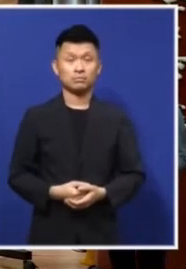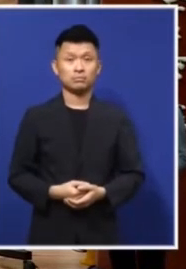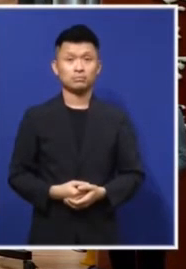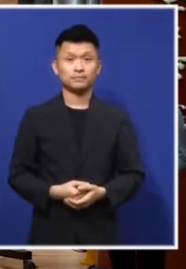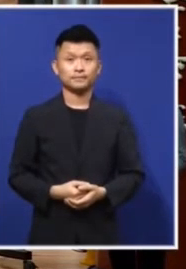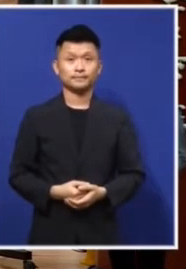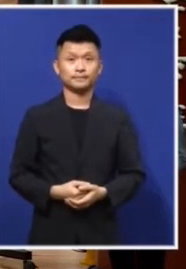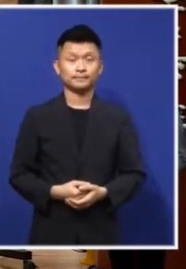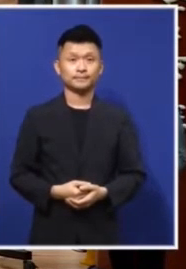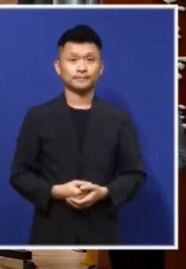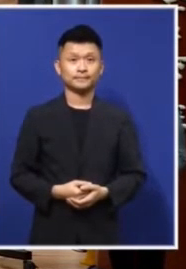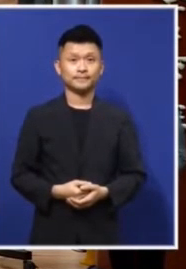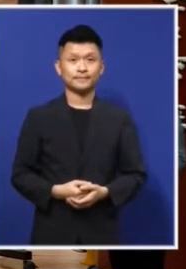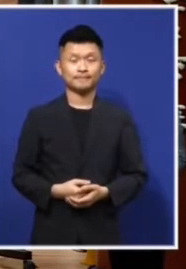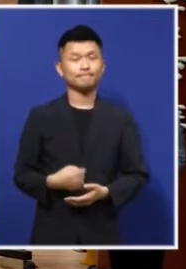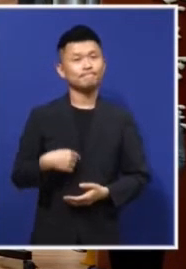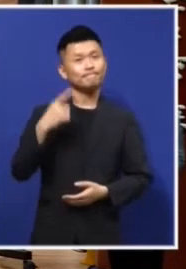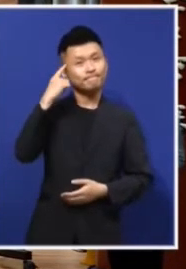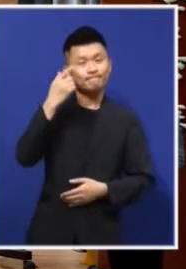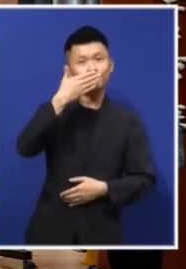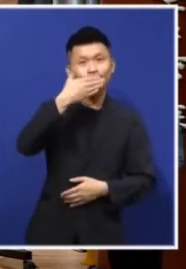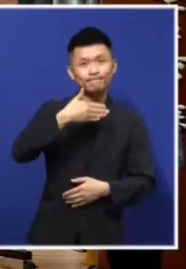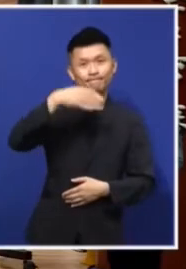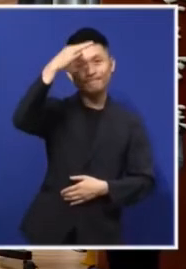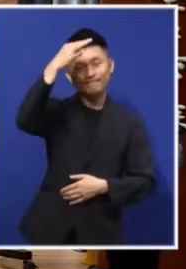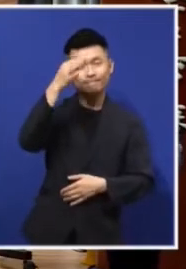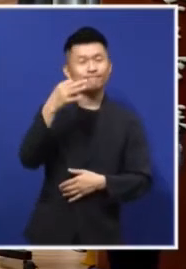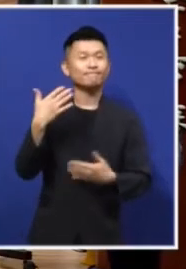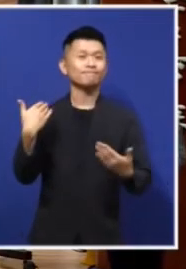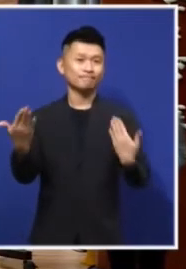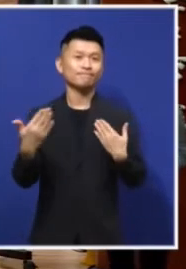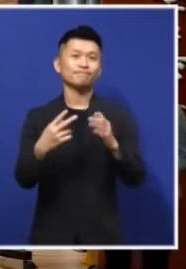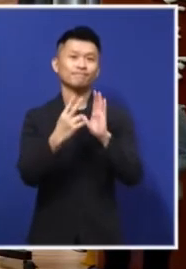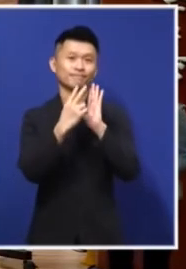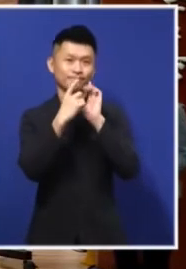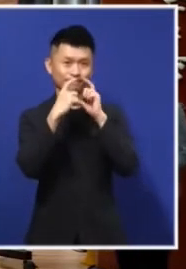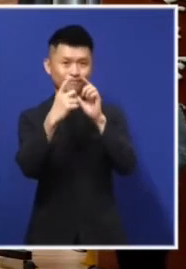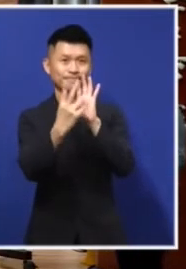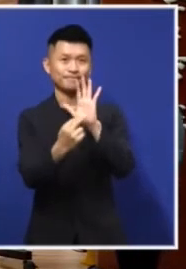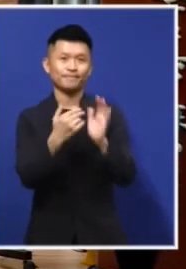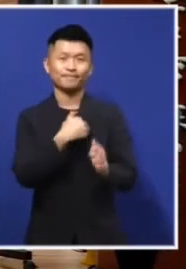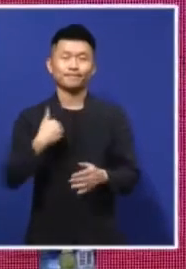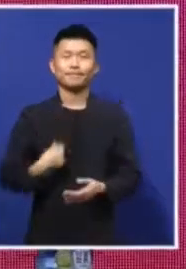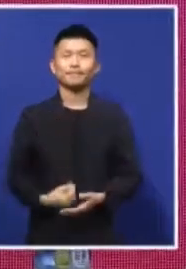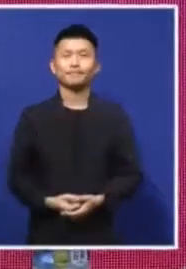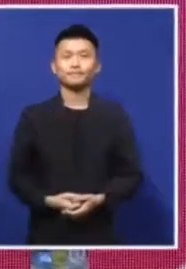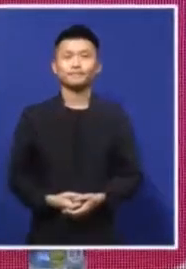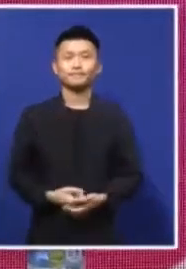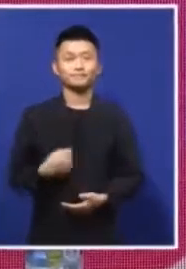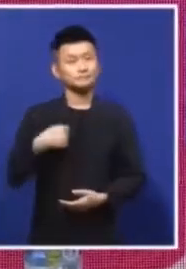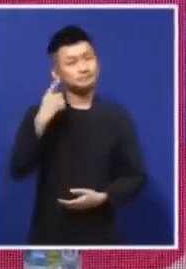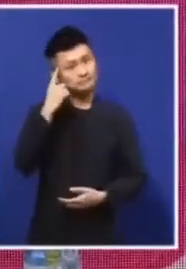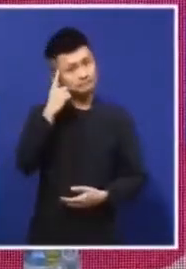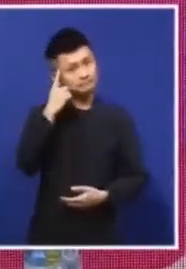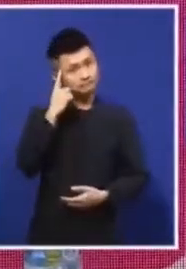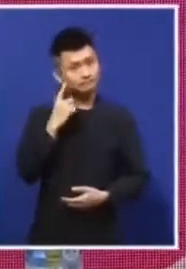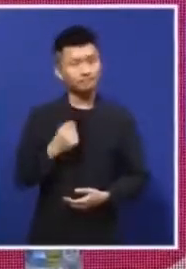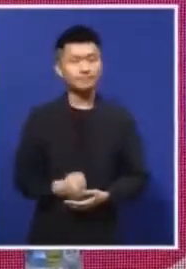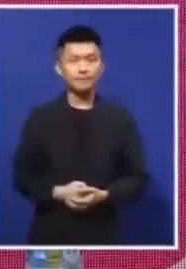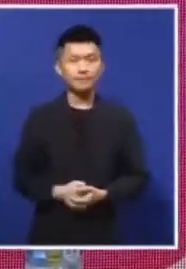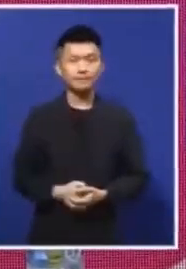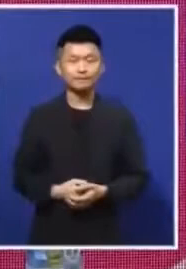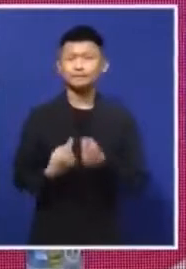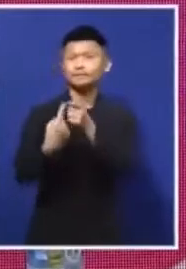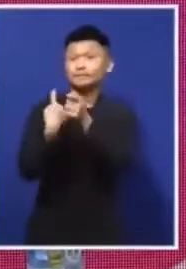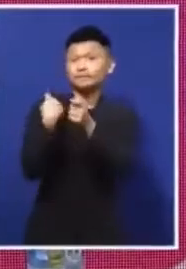好，那这个问题，我相信我们政委是最熟悉的。 好，没问题。我想就是，当然我们就看